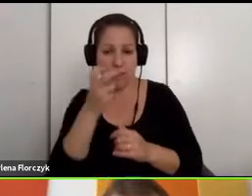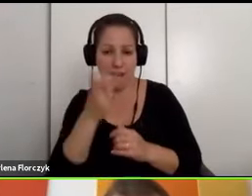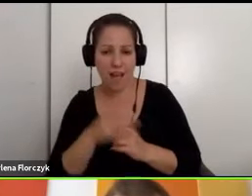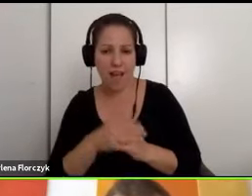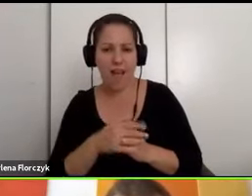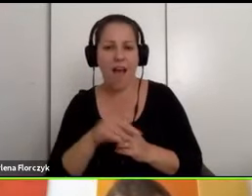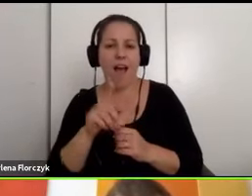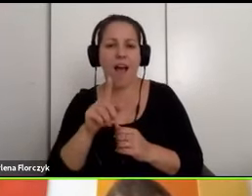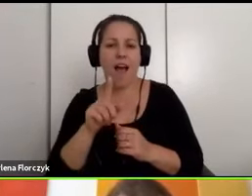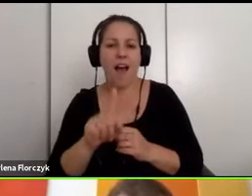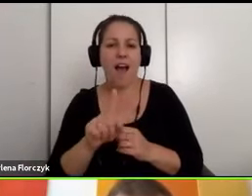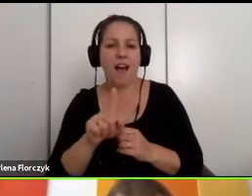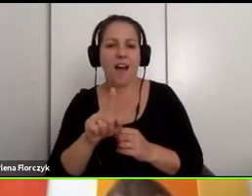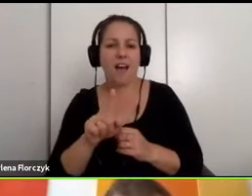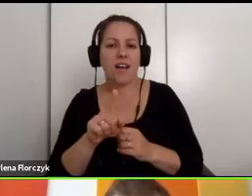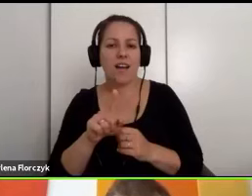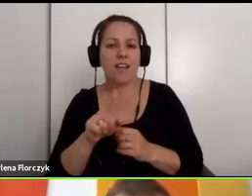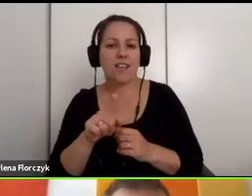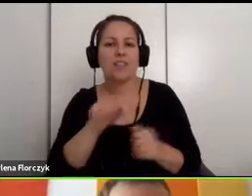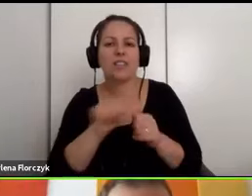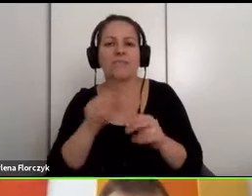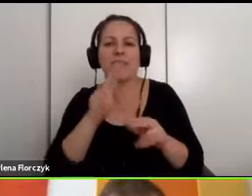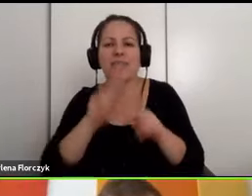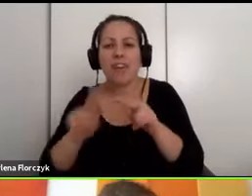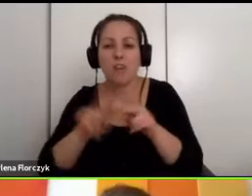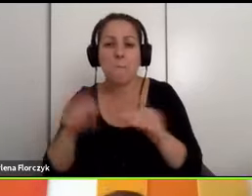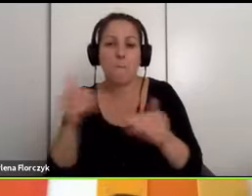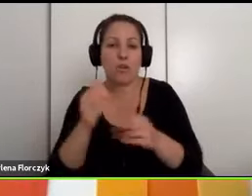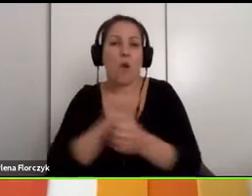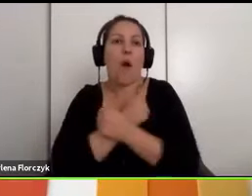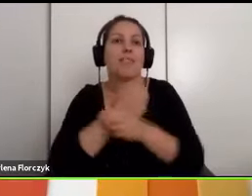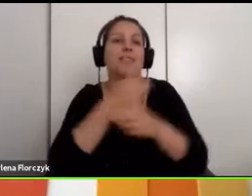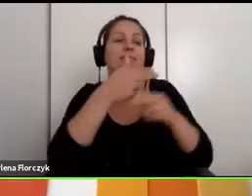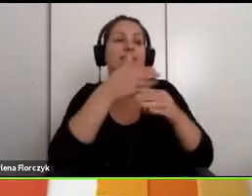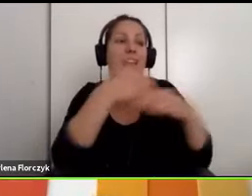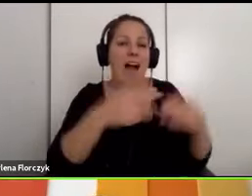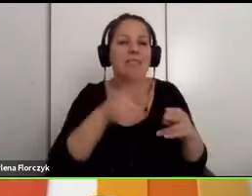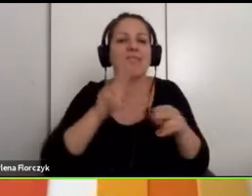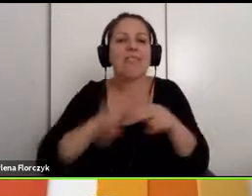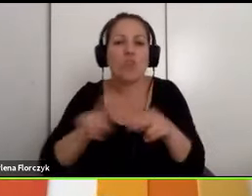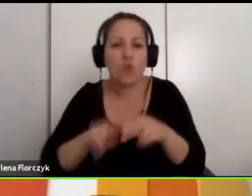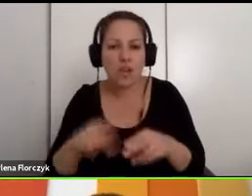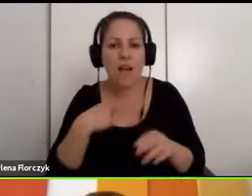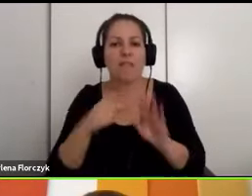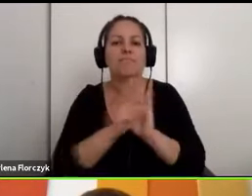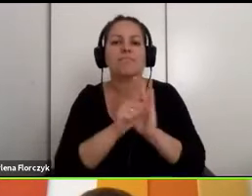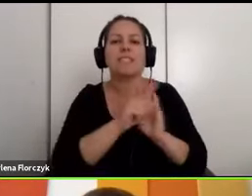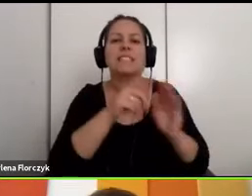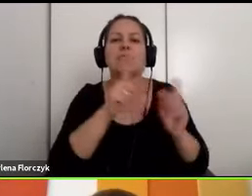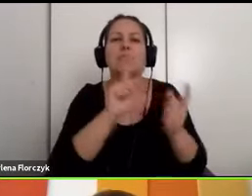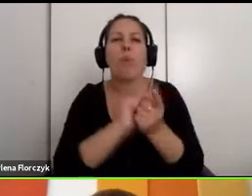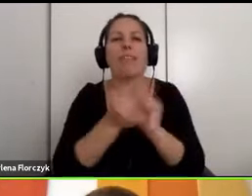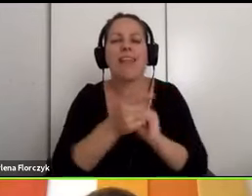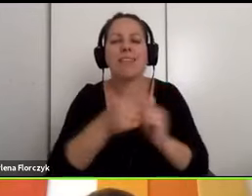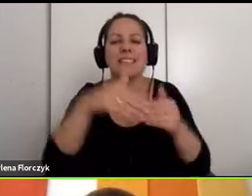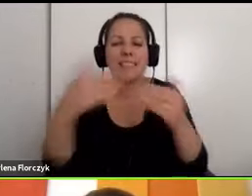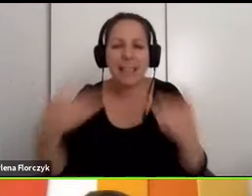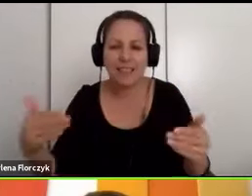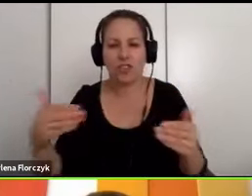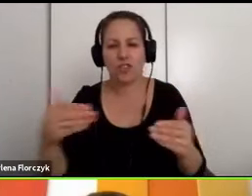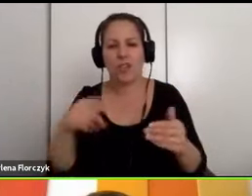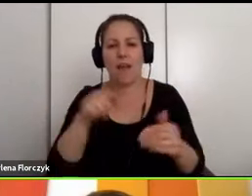jakby teatr jest pewnym narzędziem, można kochać teatr jako narzędzie, jakby można kochać spotkanie sceniczne, o tak myślę, że jakby można